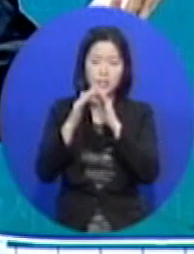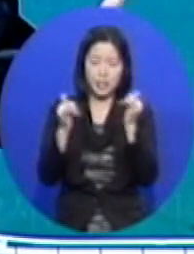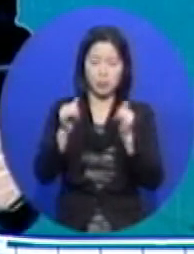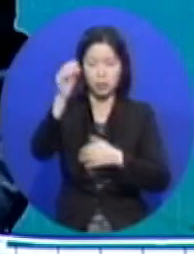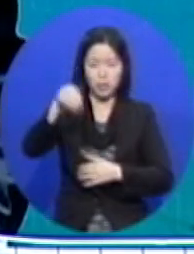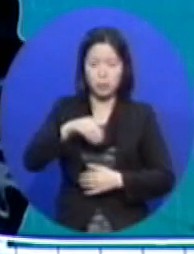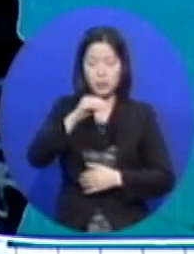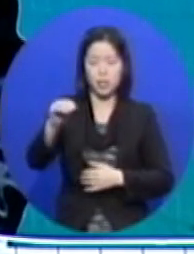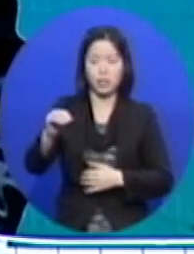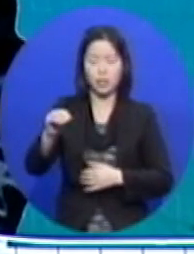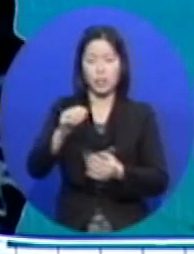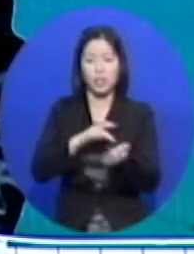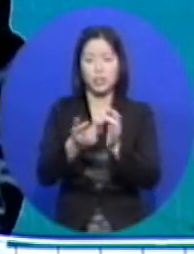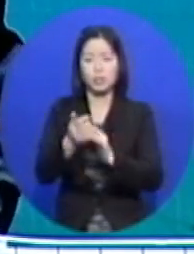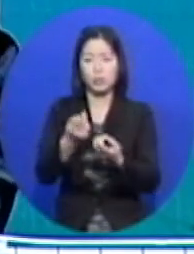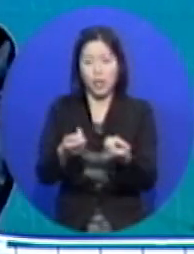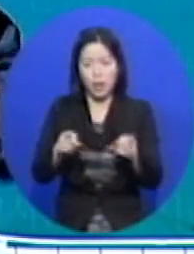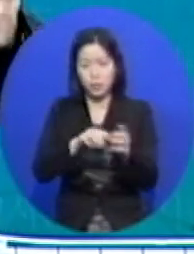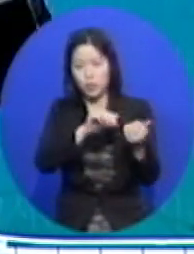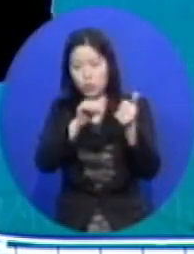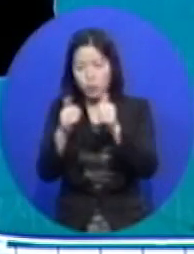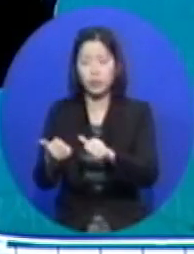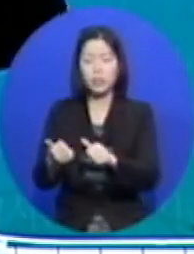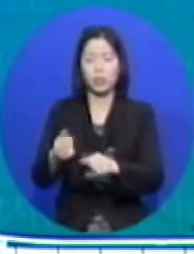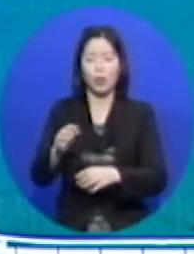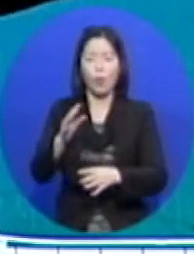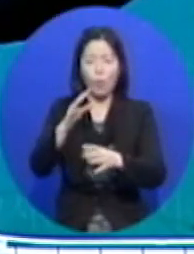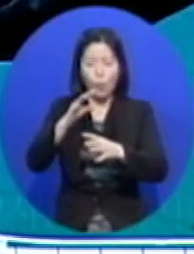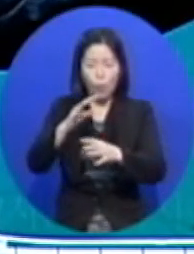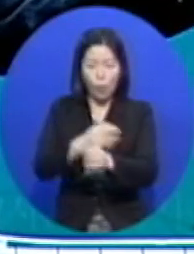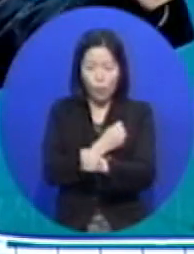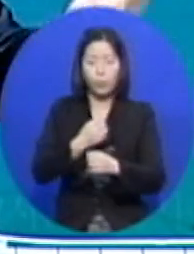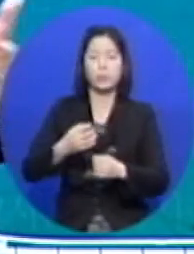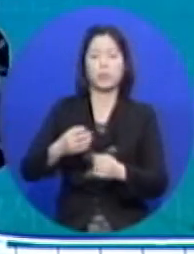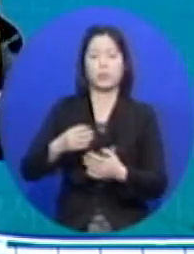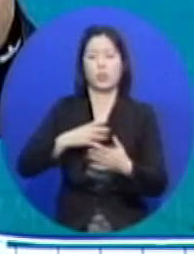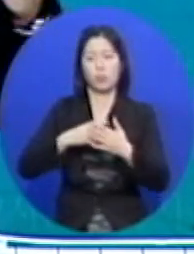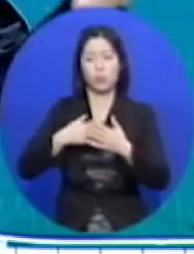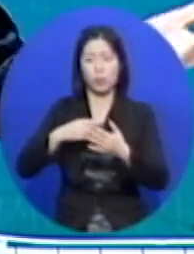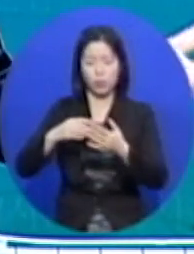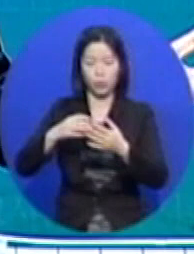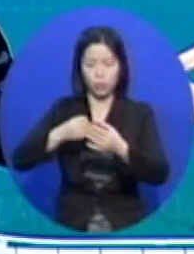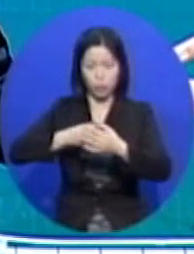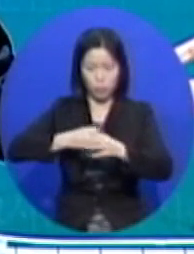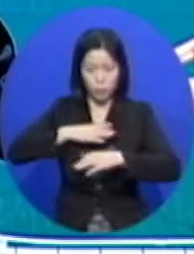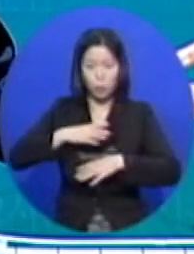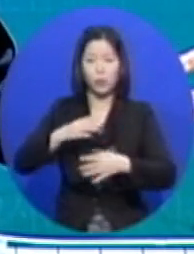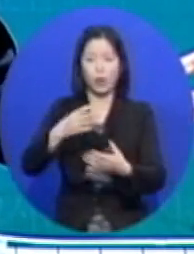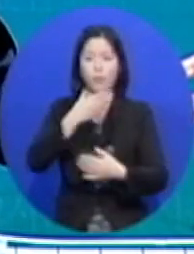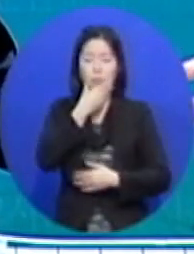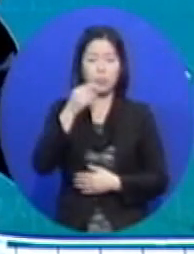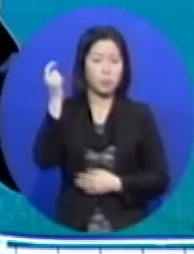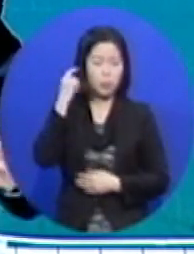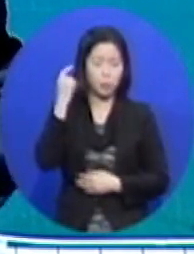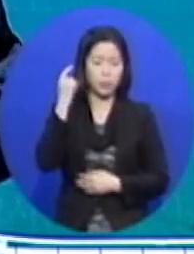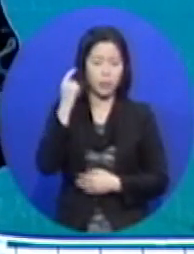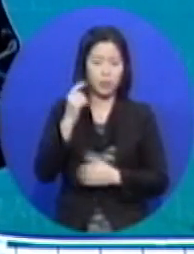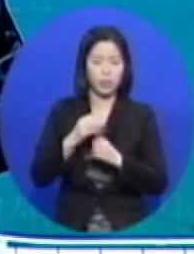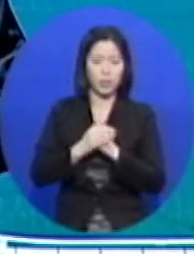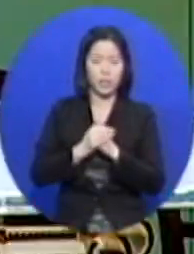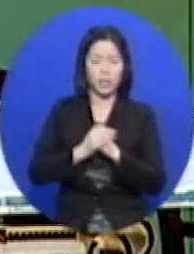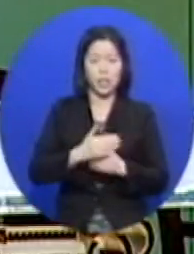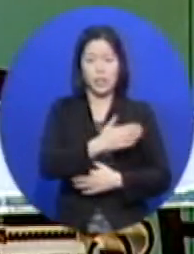놀라운 복음 인지 모릅니다 하나님이 그걸 다 이루어 내셨다 는게 우리에겐 얼마나 놀라운 복음 인지